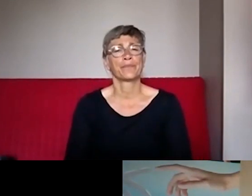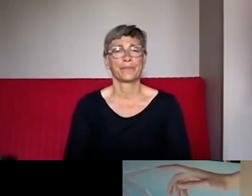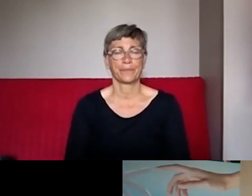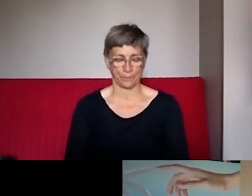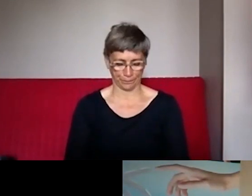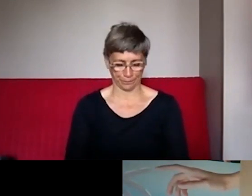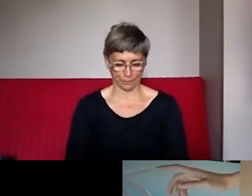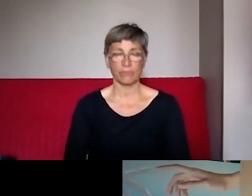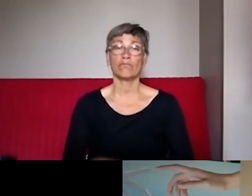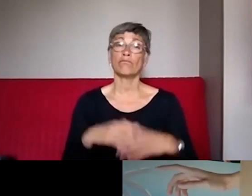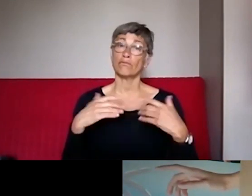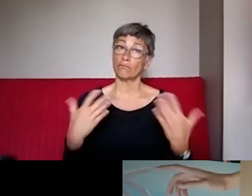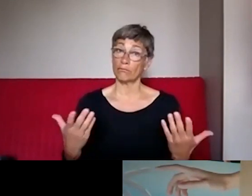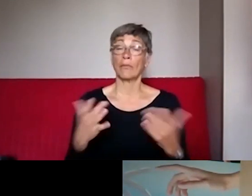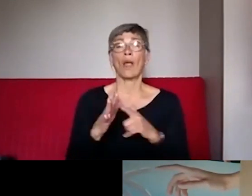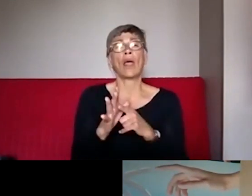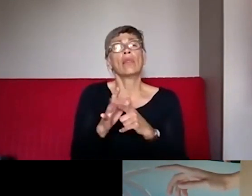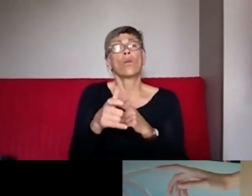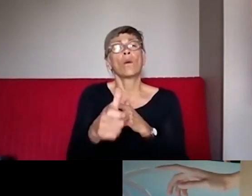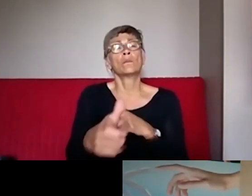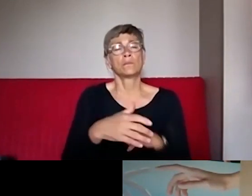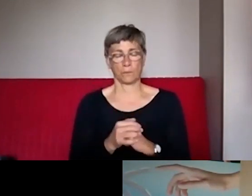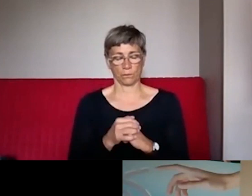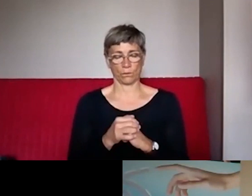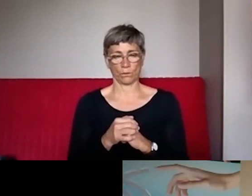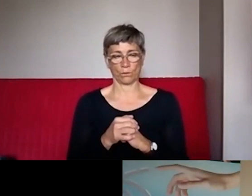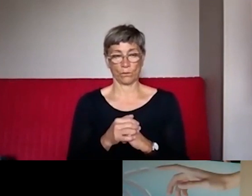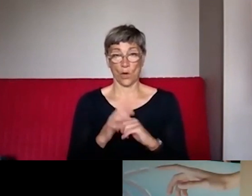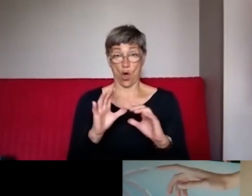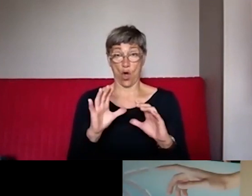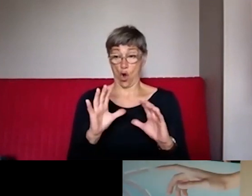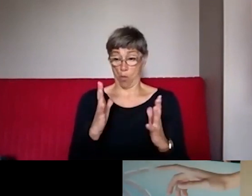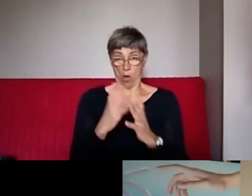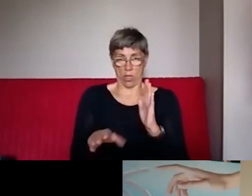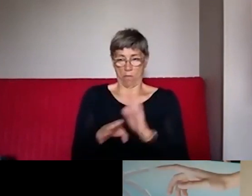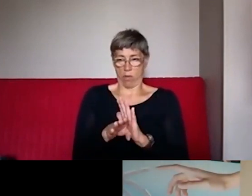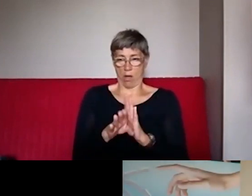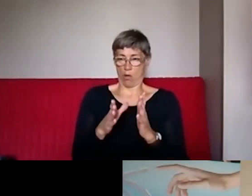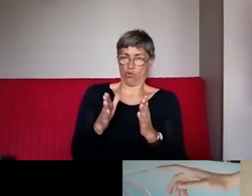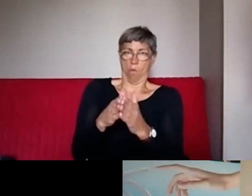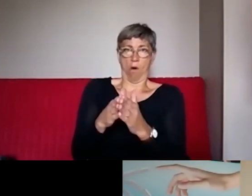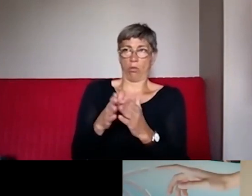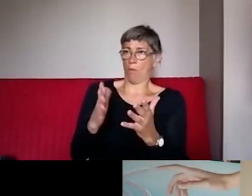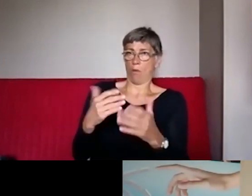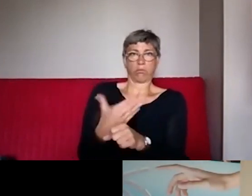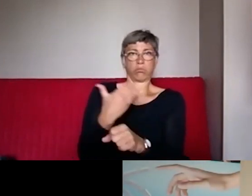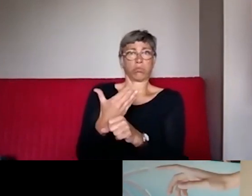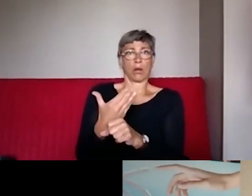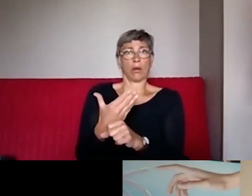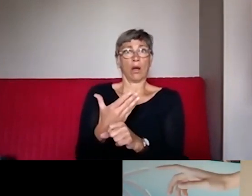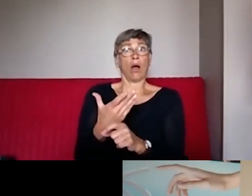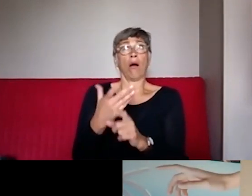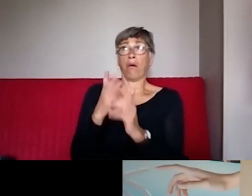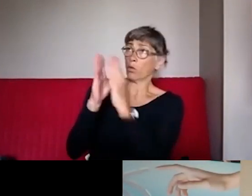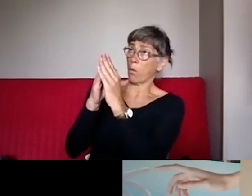déroulé, ça va être déjà comment on demande un bilan de compétences. On demande un bilan de compétences, soit son